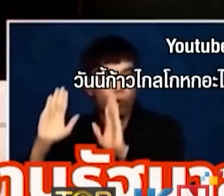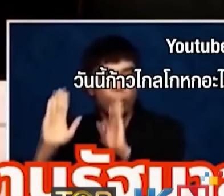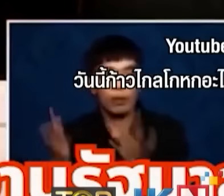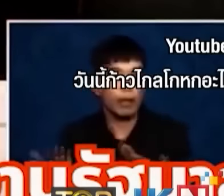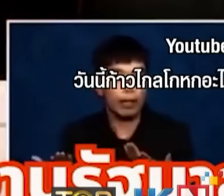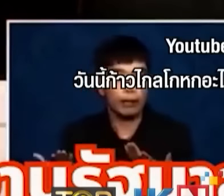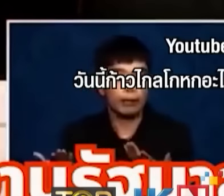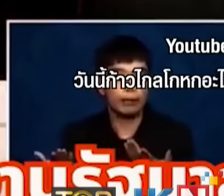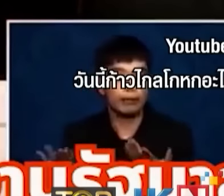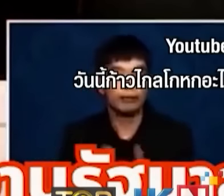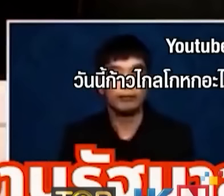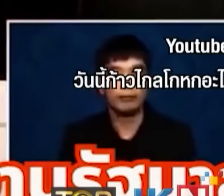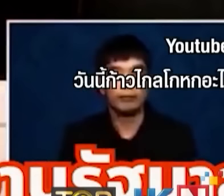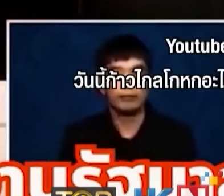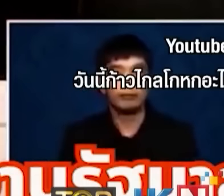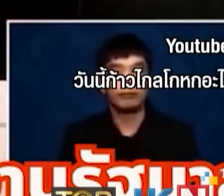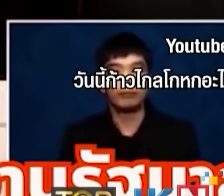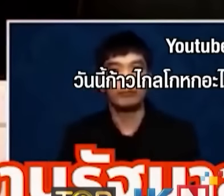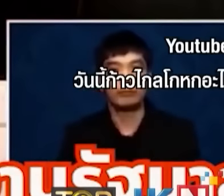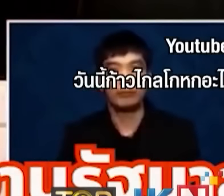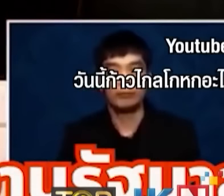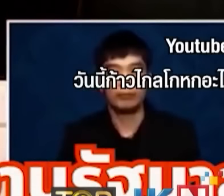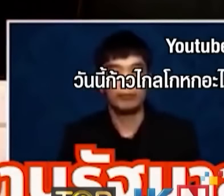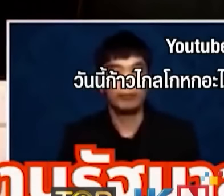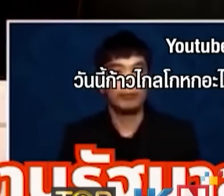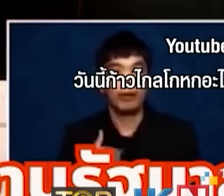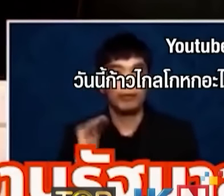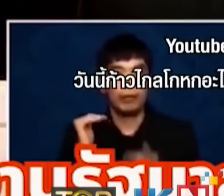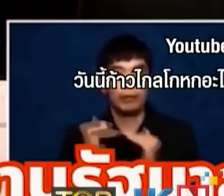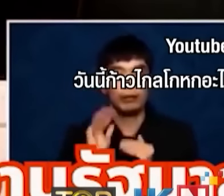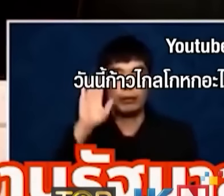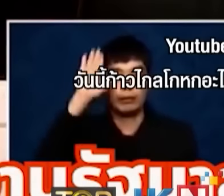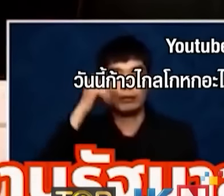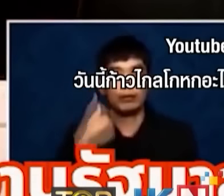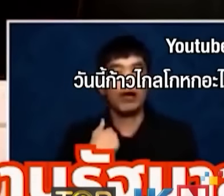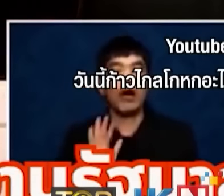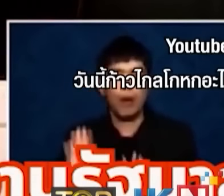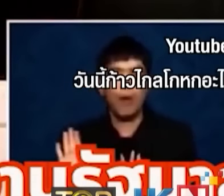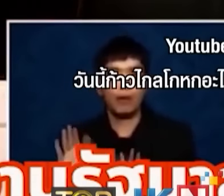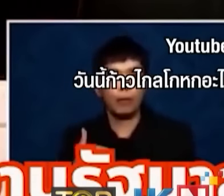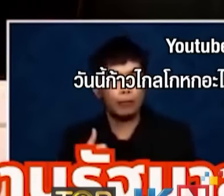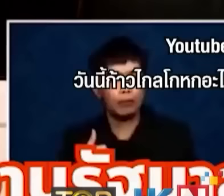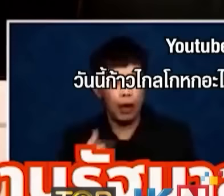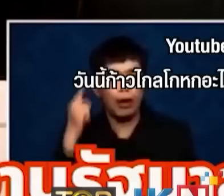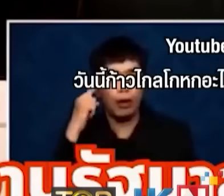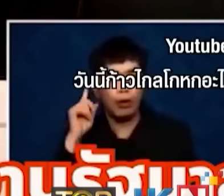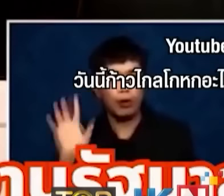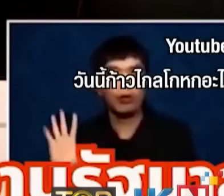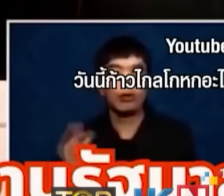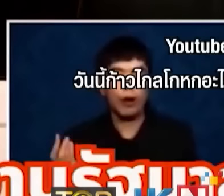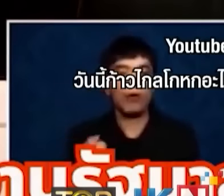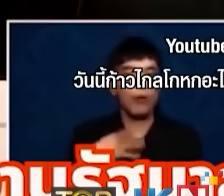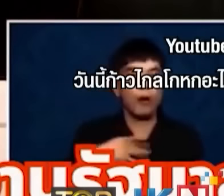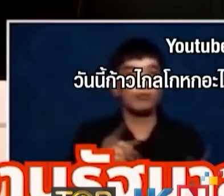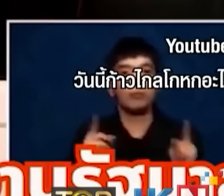พงศ์โยปิญโยครับผู้แทนราษฎรพรรค ท่านประธานครับไม่ให้ผมใช้สิทธิ์พาดพิงเหรอครับ เอาพอแล้วมั้งเขา ก็พาดพิงมาที่ผ